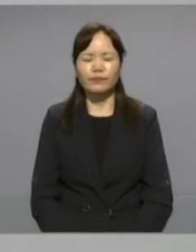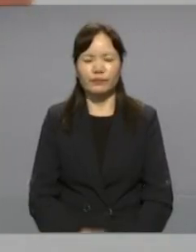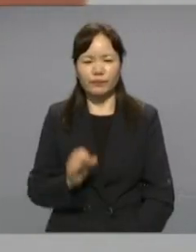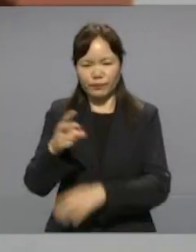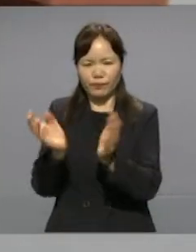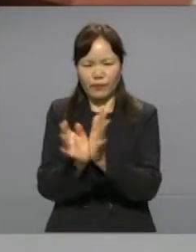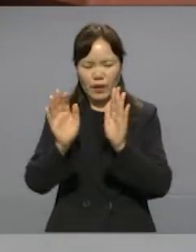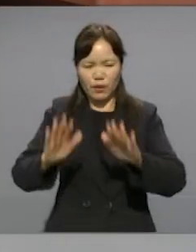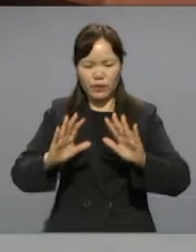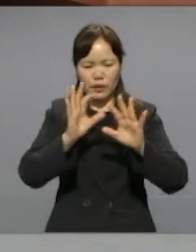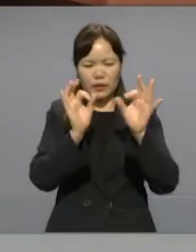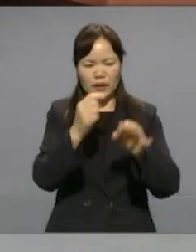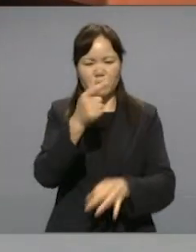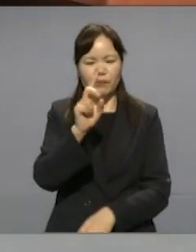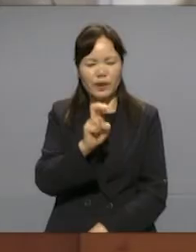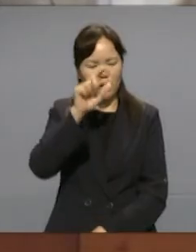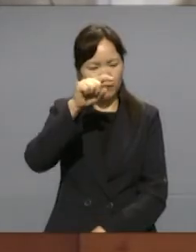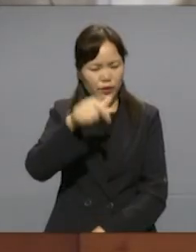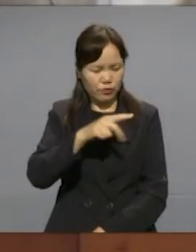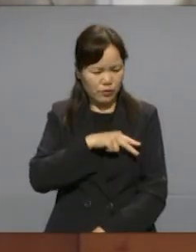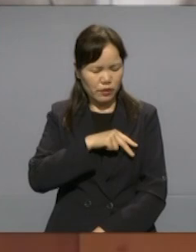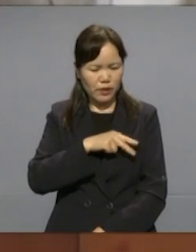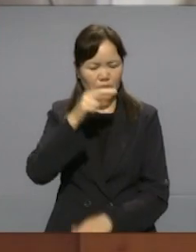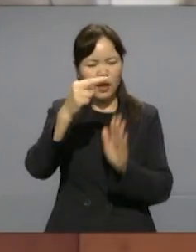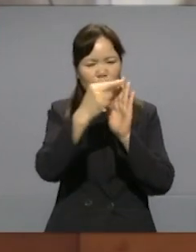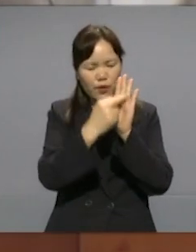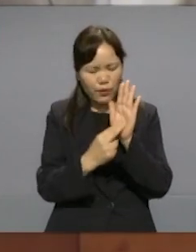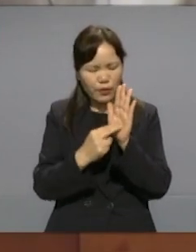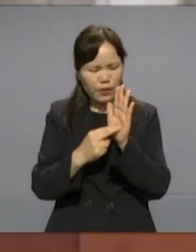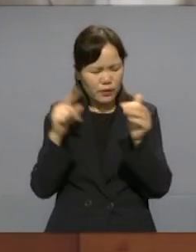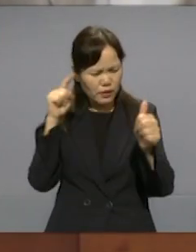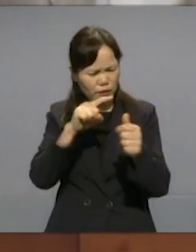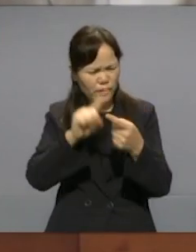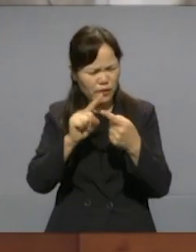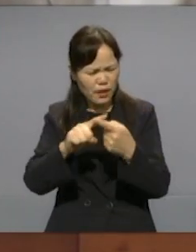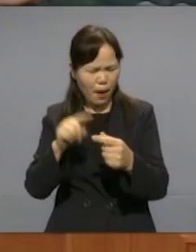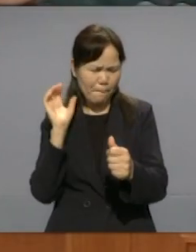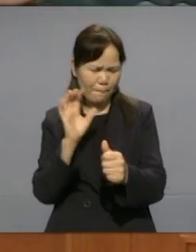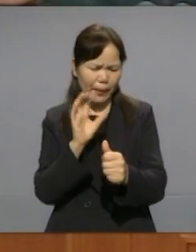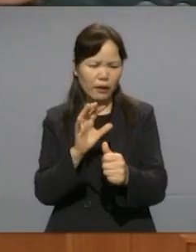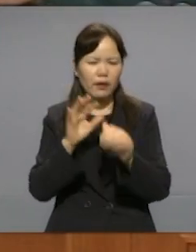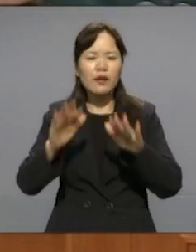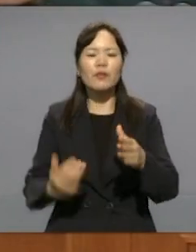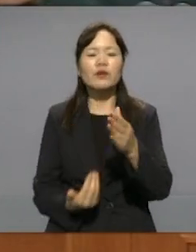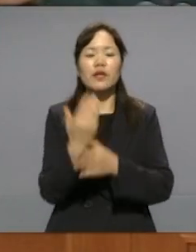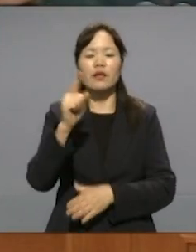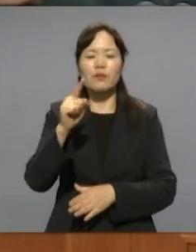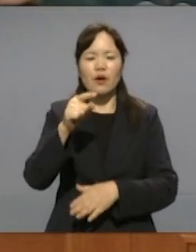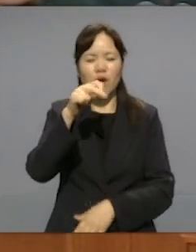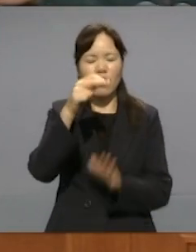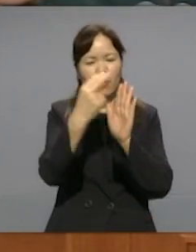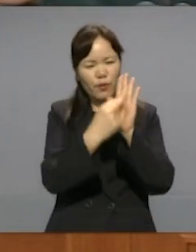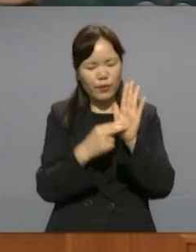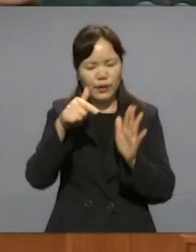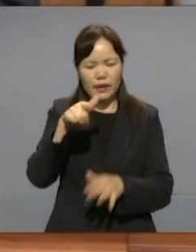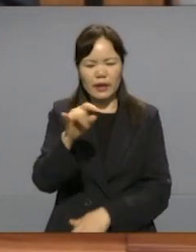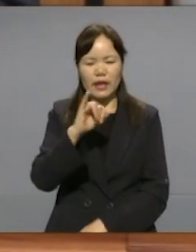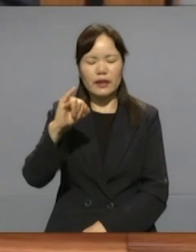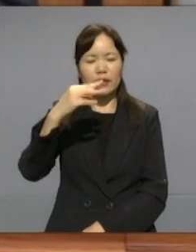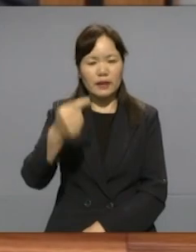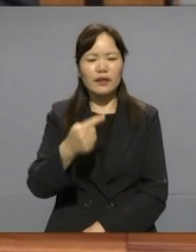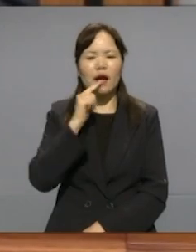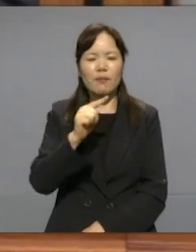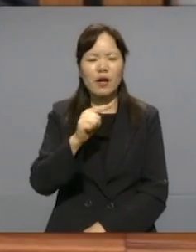여당은 오늘도 김남국 의원의 코인 의혹에 대한 공세를 쏟아냈습니다. 이번 사태가 코인 게이트라며 민주당